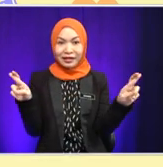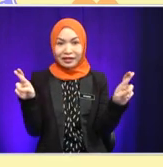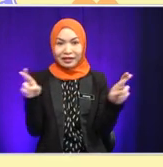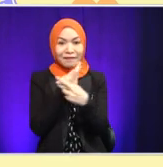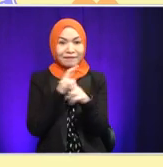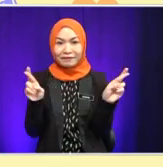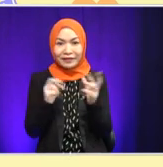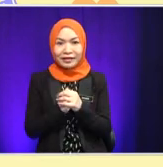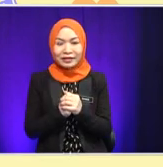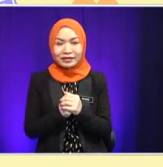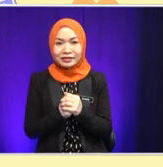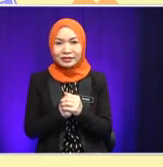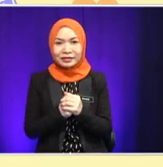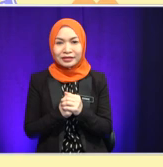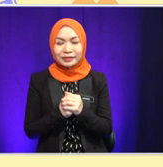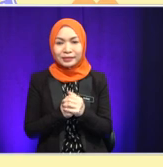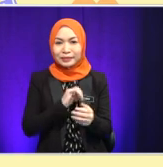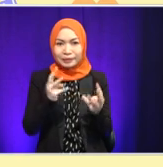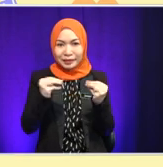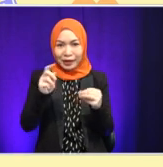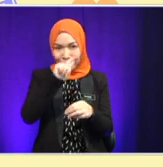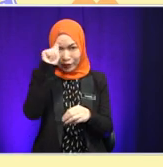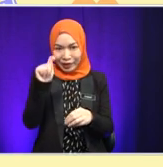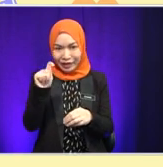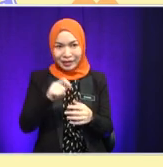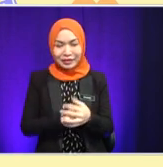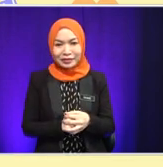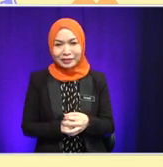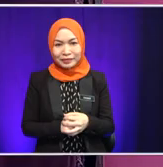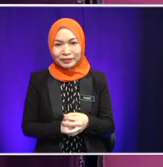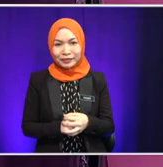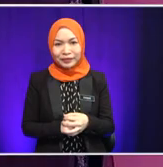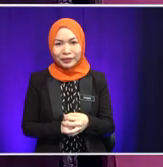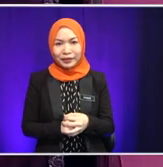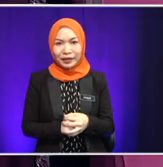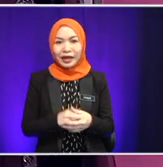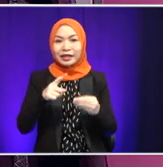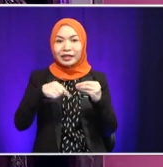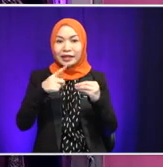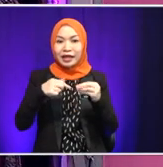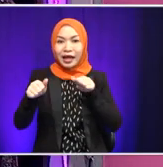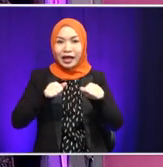beberapa kepentingan berdasarkan pada activity ya activity amalannya oke